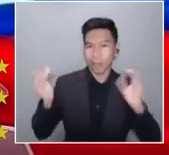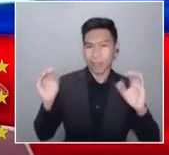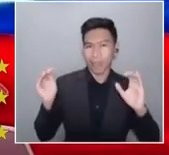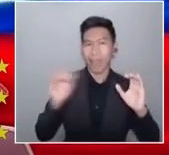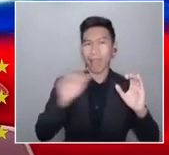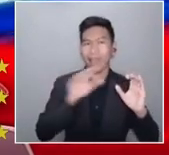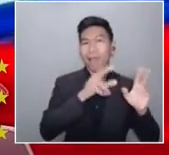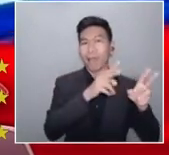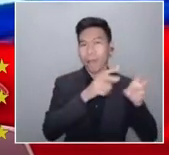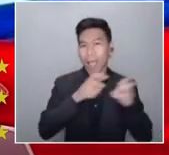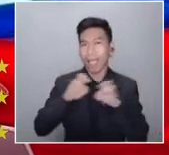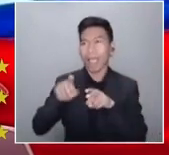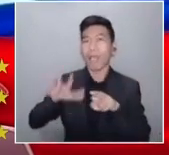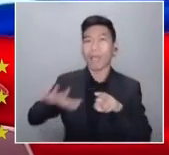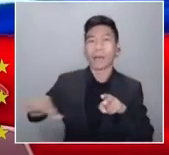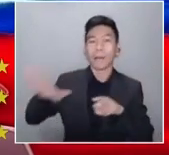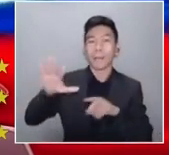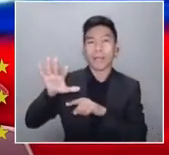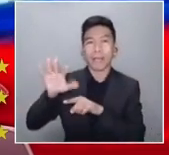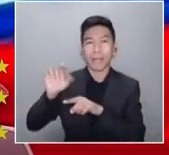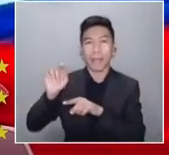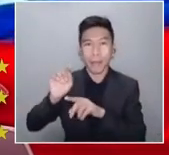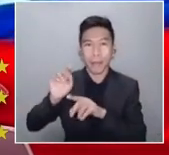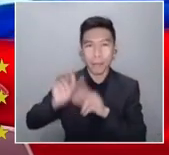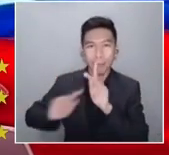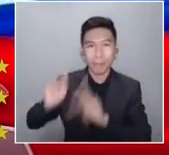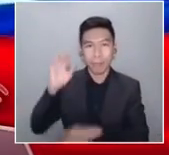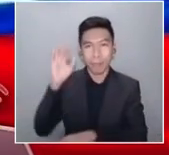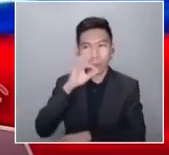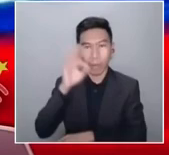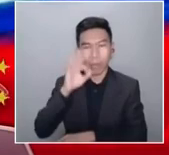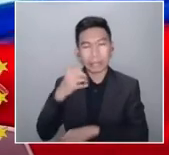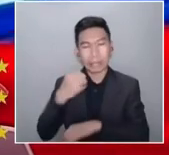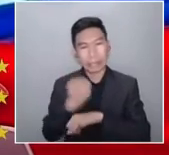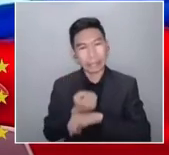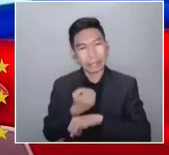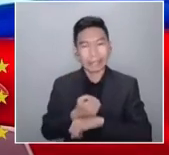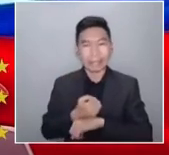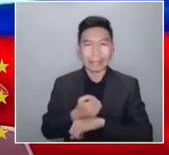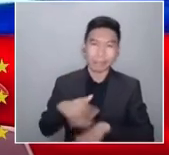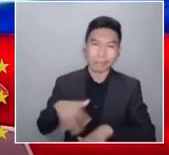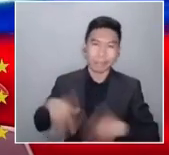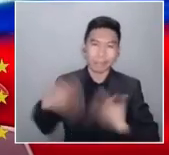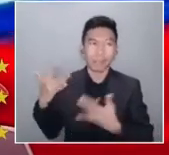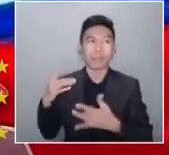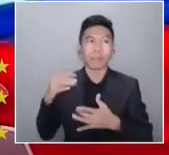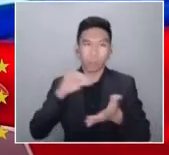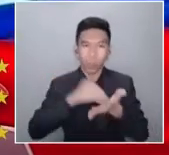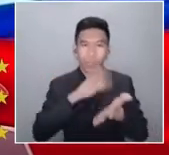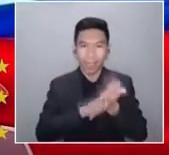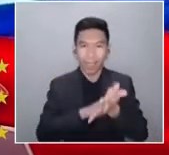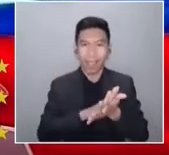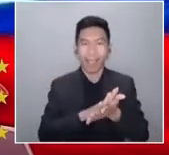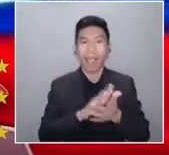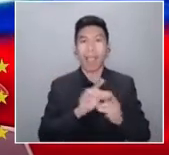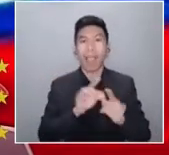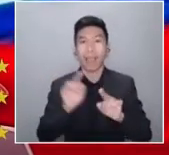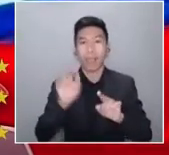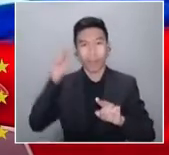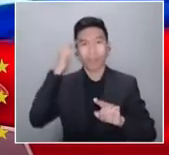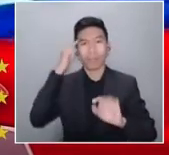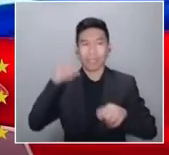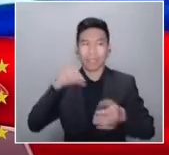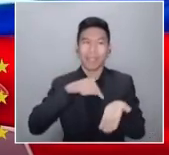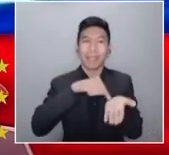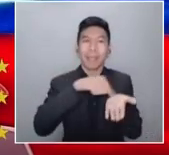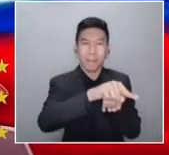makautang ang mga Pilipino na naghihirap ngayon. Sapagkat kung ito pong salapi na binibigyan